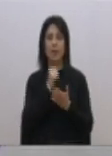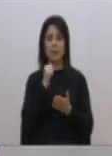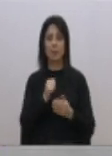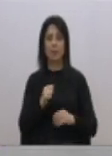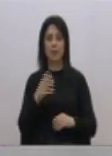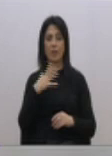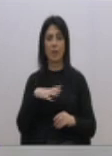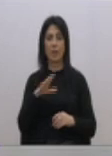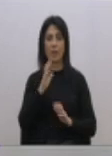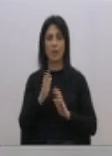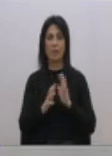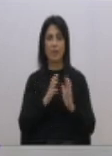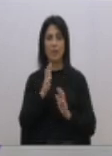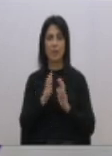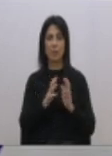ქვეყნის